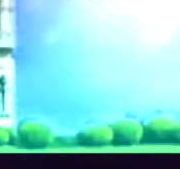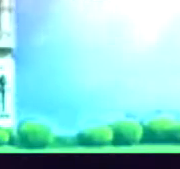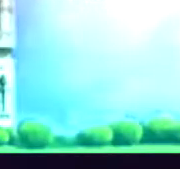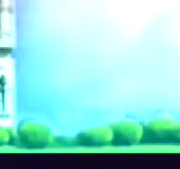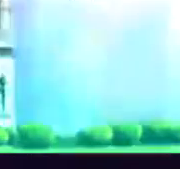ไป